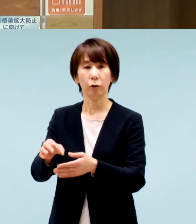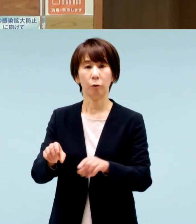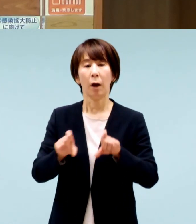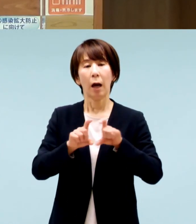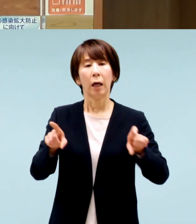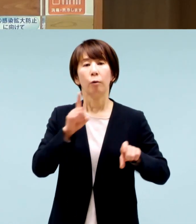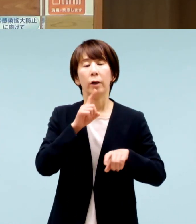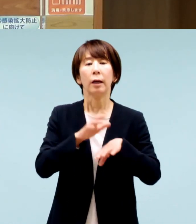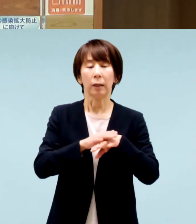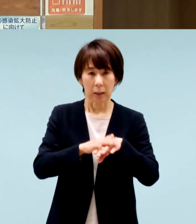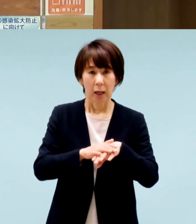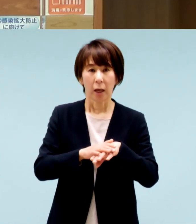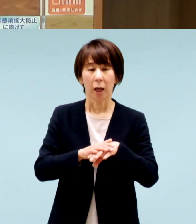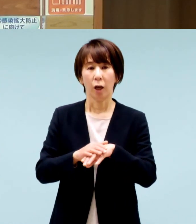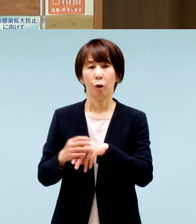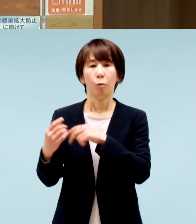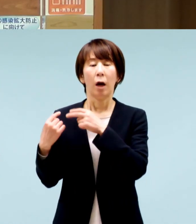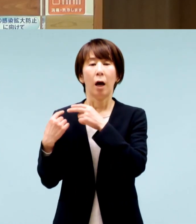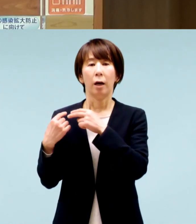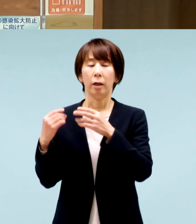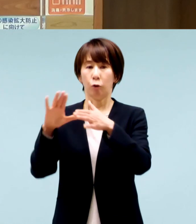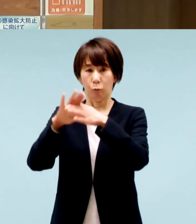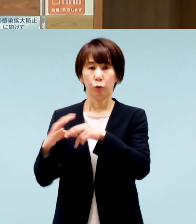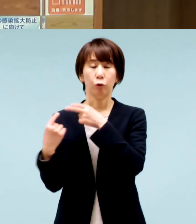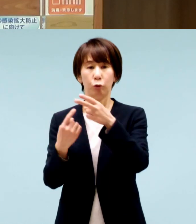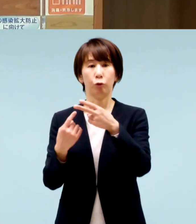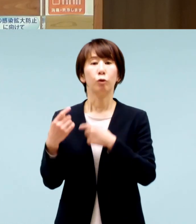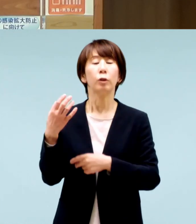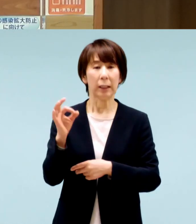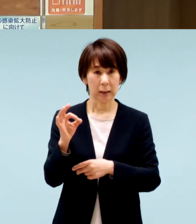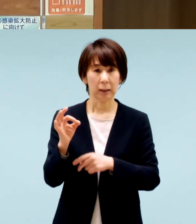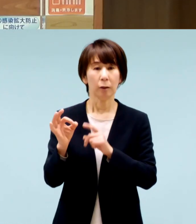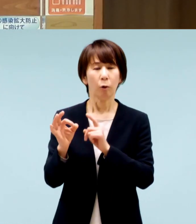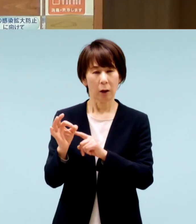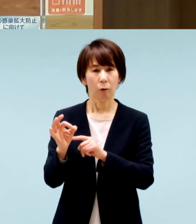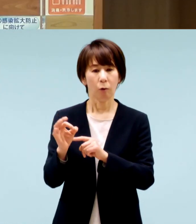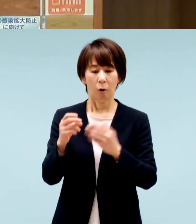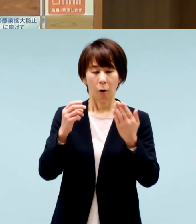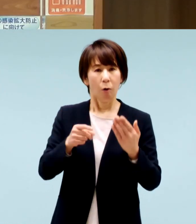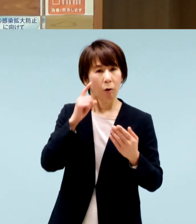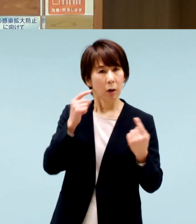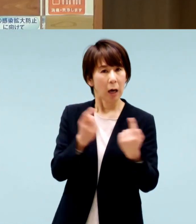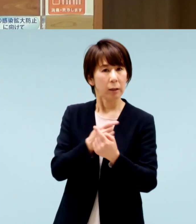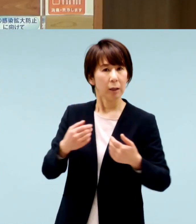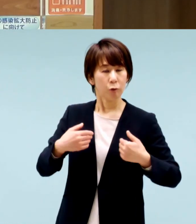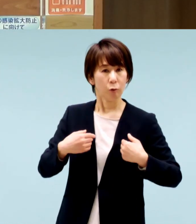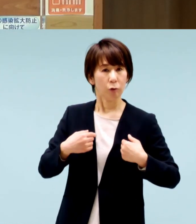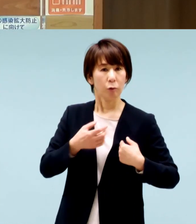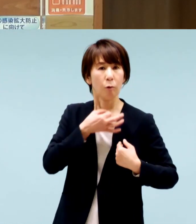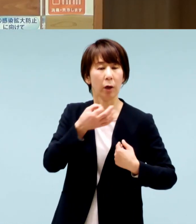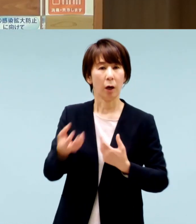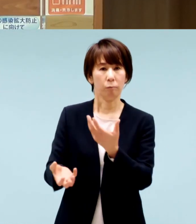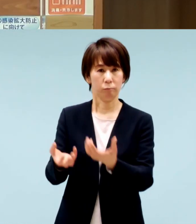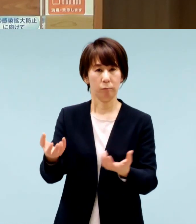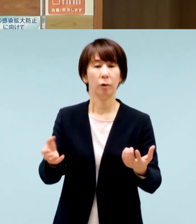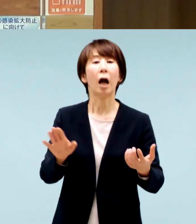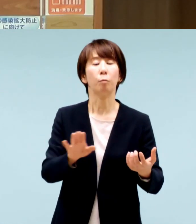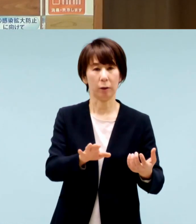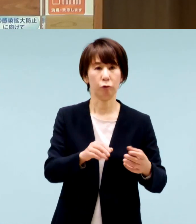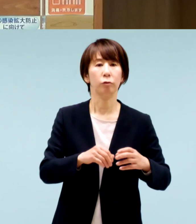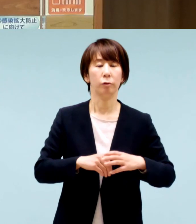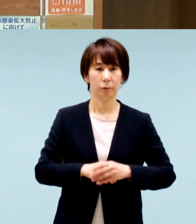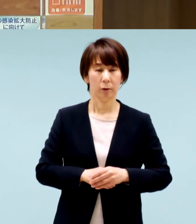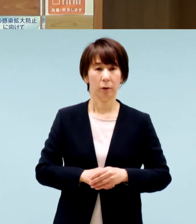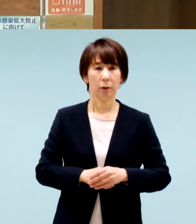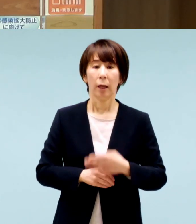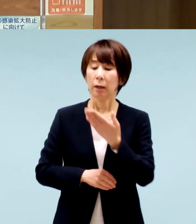いわゆる文通費について今法改正の動きなど出てると思うんですが、知事それこそ夕張市長